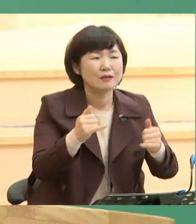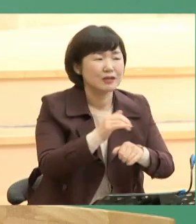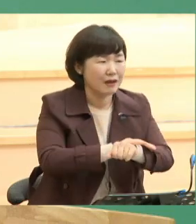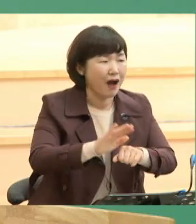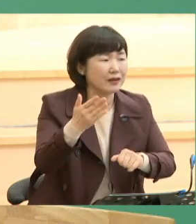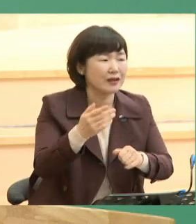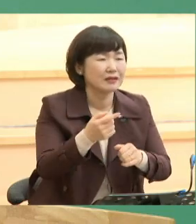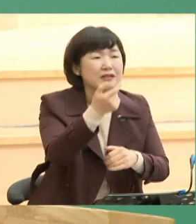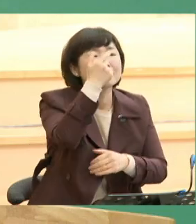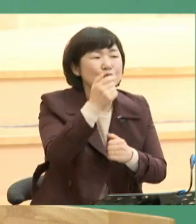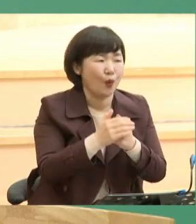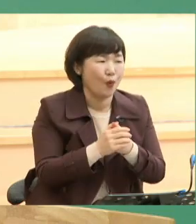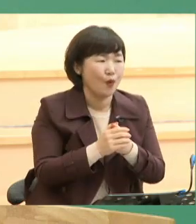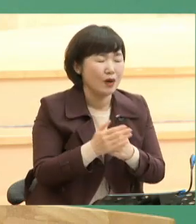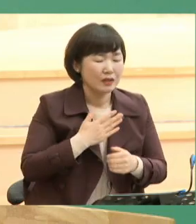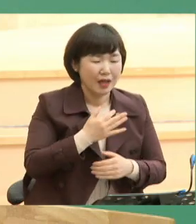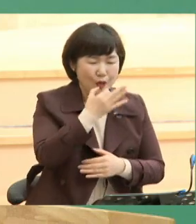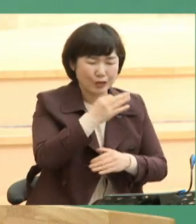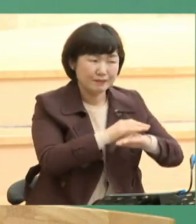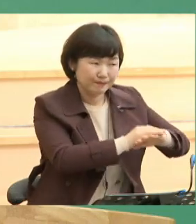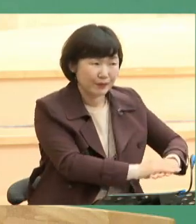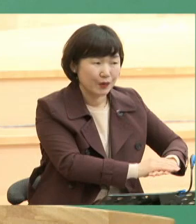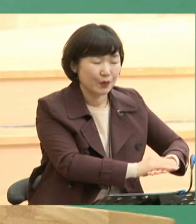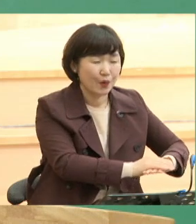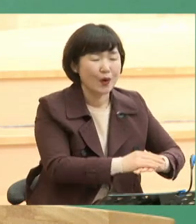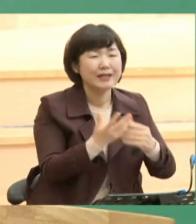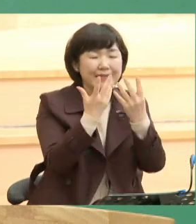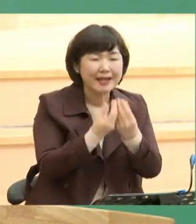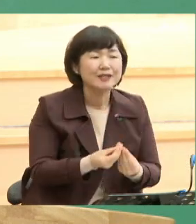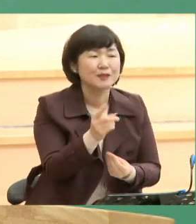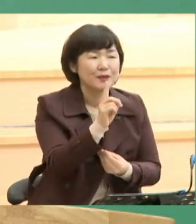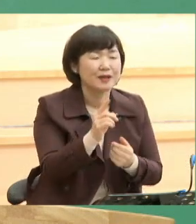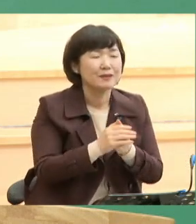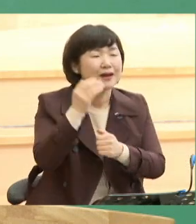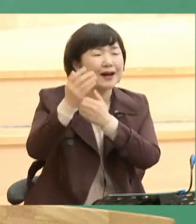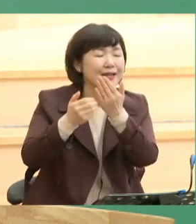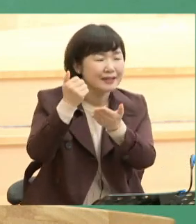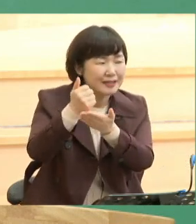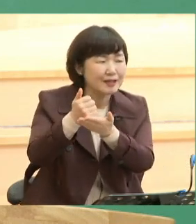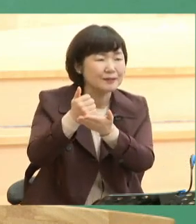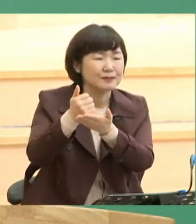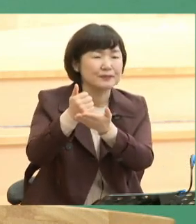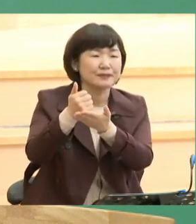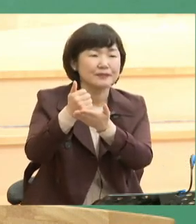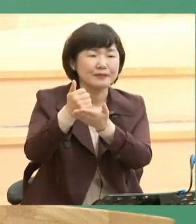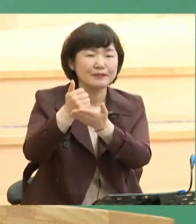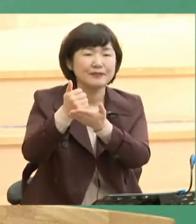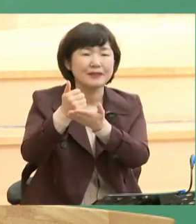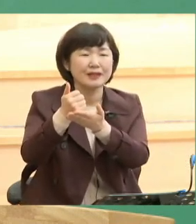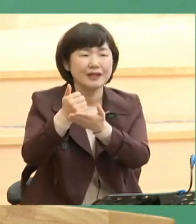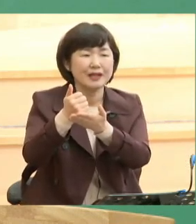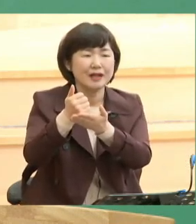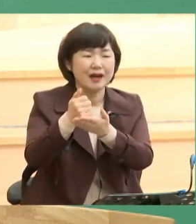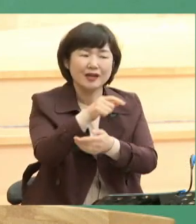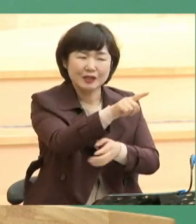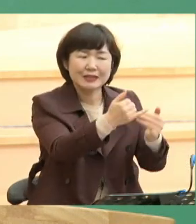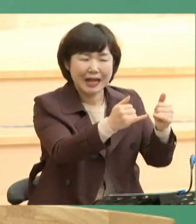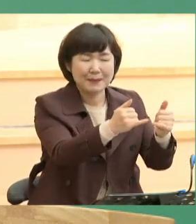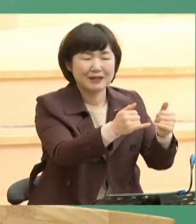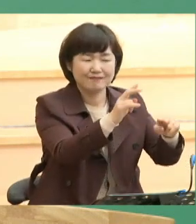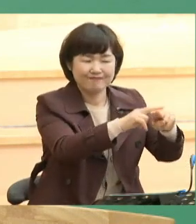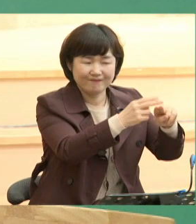기도 정말 내 욕심을 내려놓고 예를 들어 이런 것입니다 하나님 사람 성질 하게